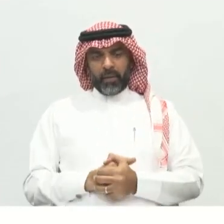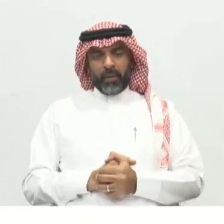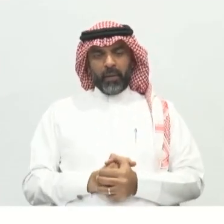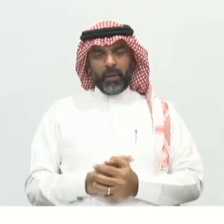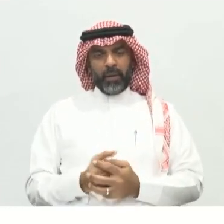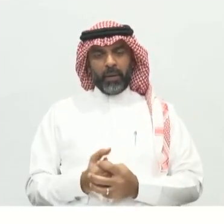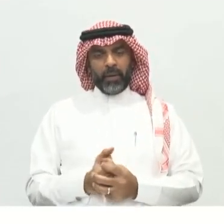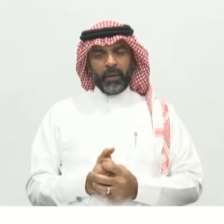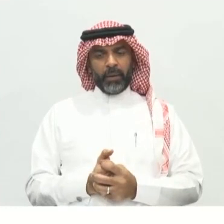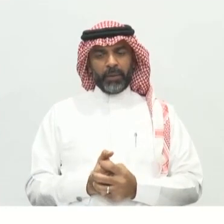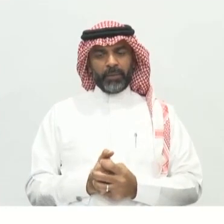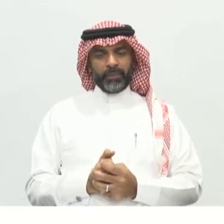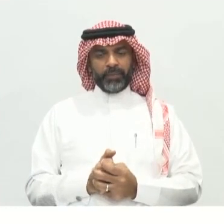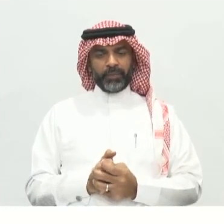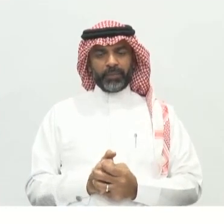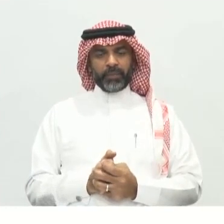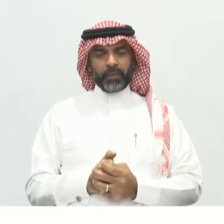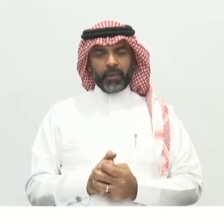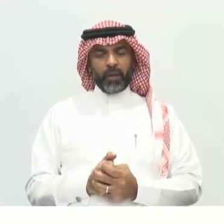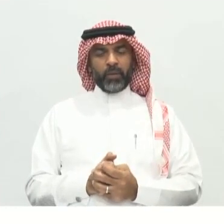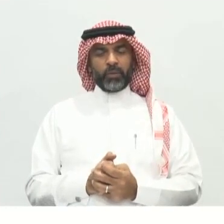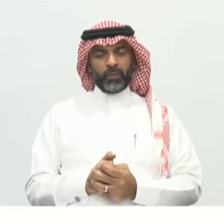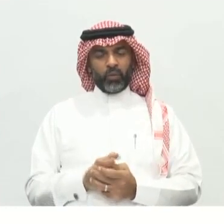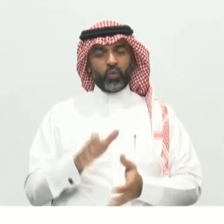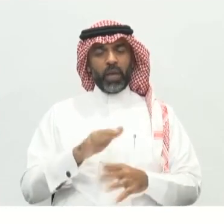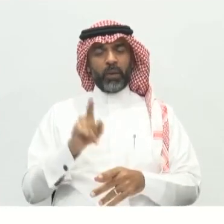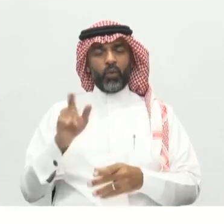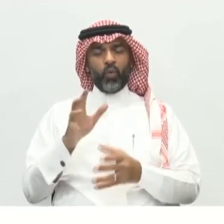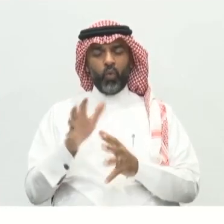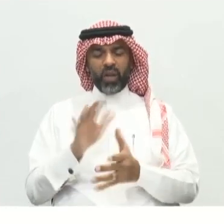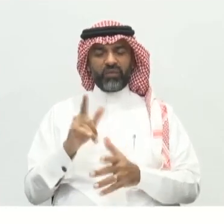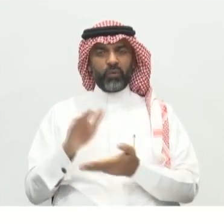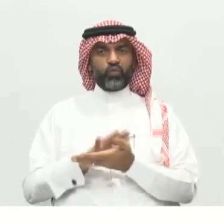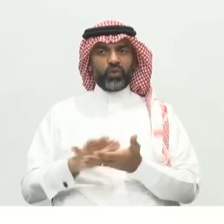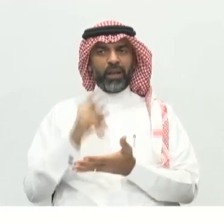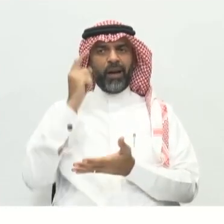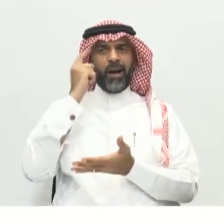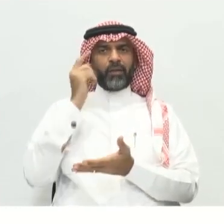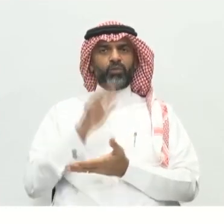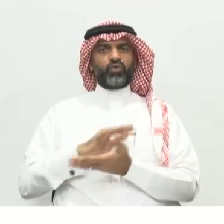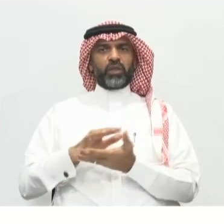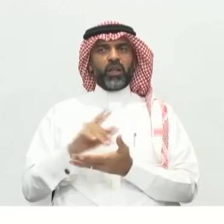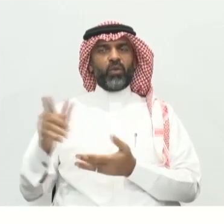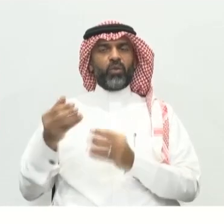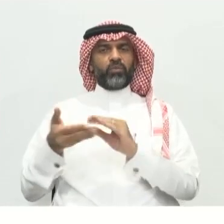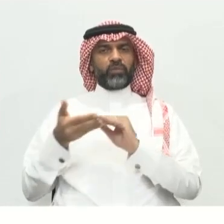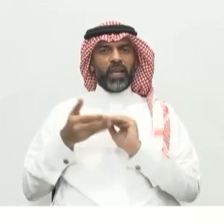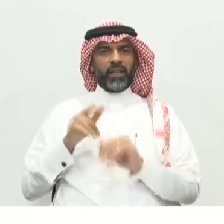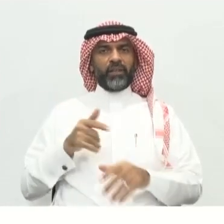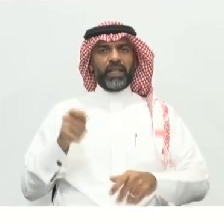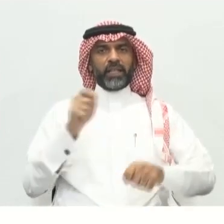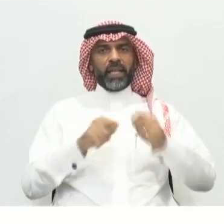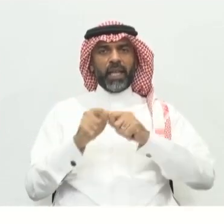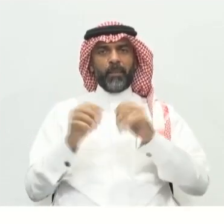والداله الموضوعيه والقيود يصفان دائما المشكله ويمكننا من استخدام خوارزميات البرمجه الرياضيه في